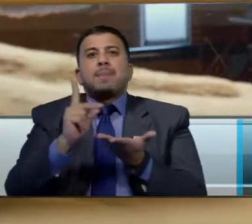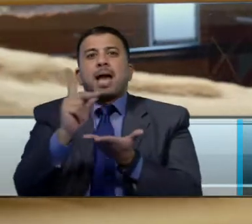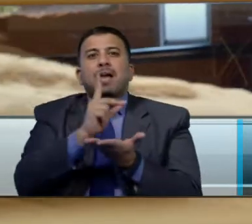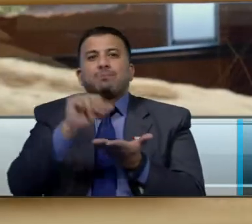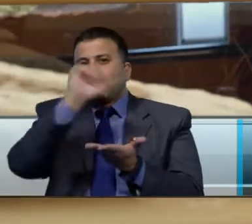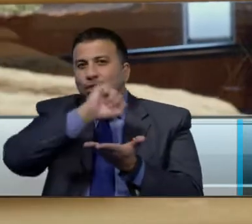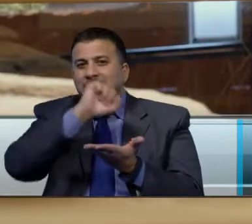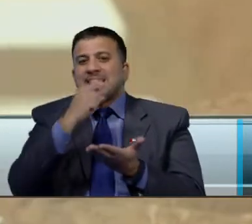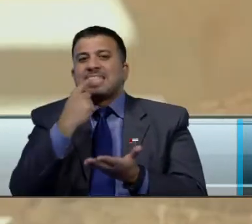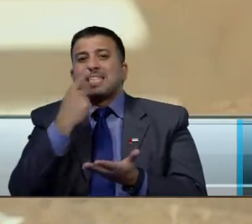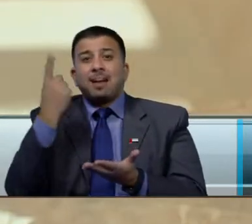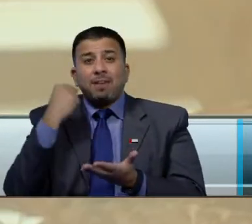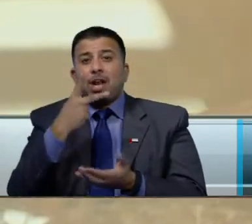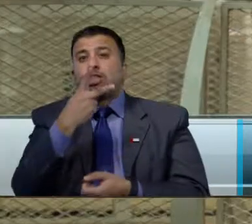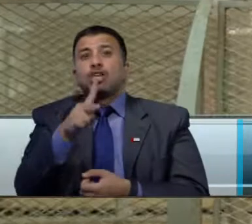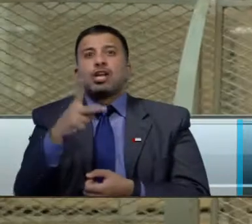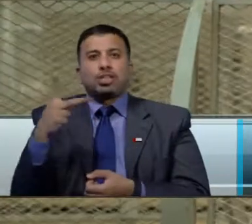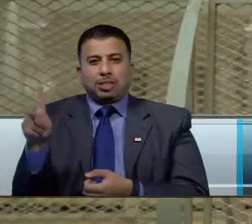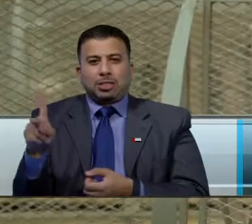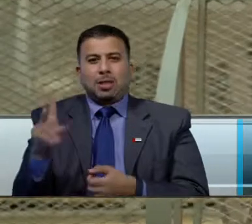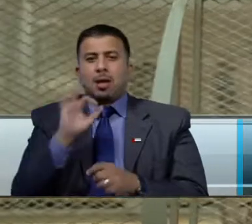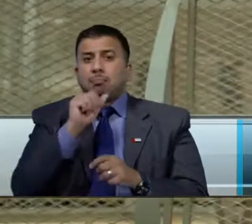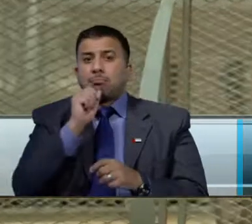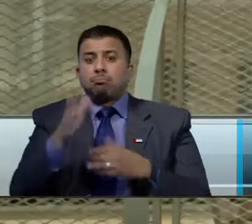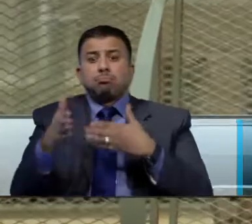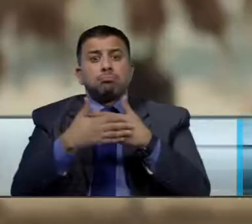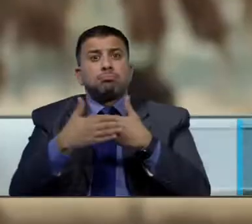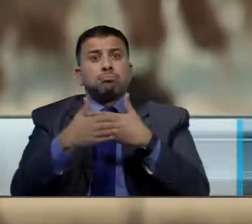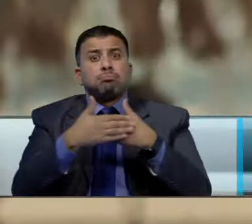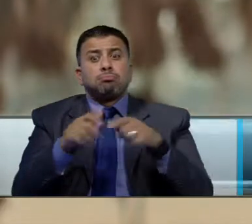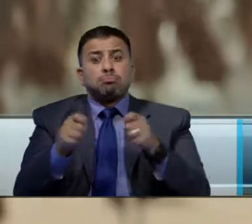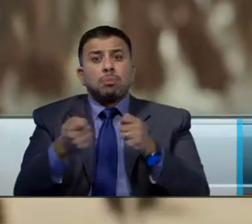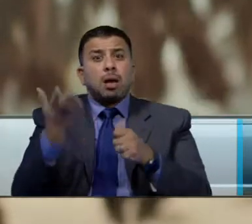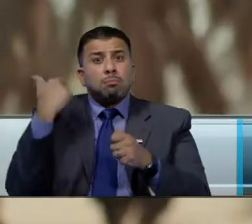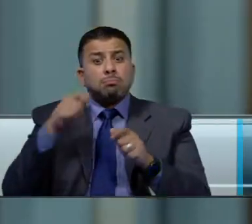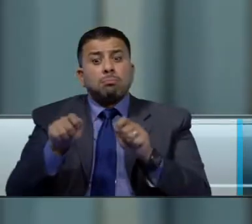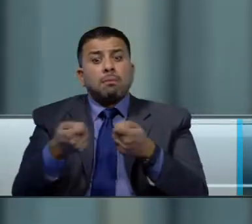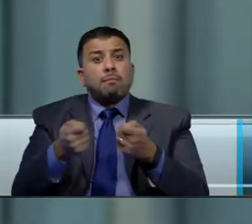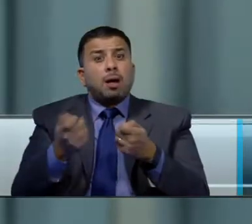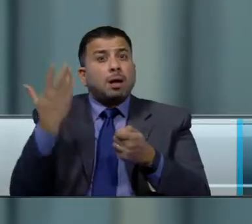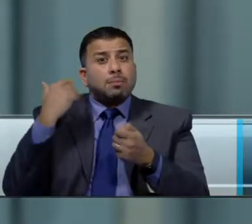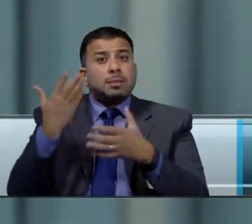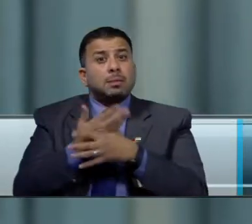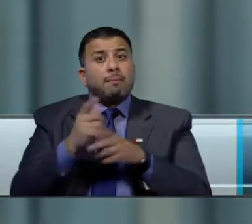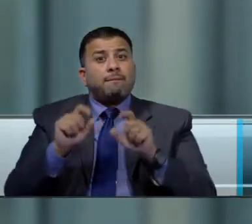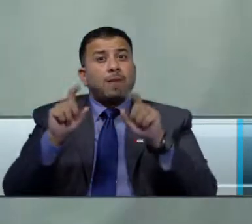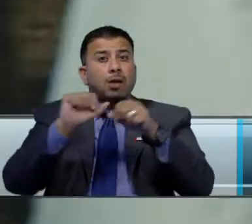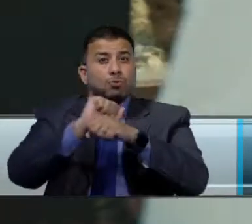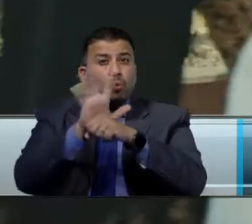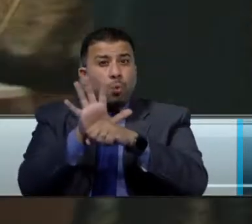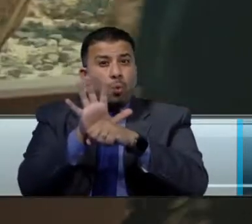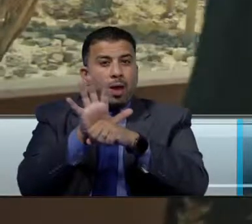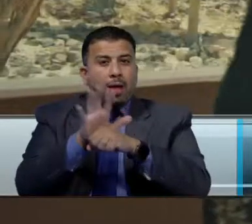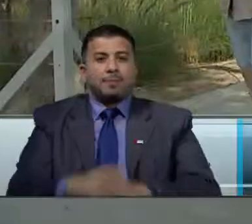العام الماضي 2020، رغم إغلاق دام لعدة أشهر خلال جائحة